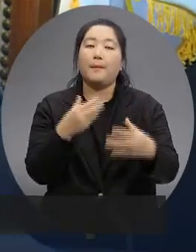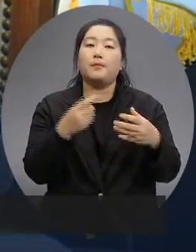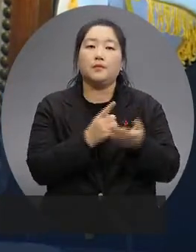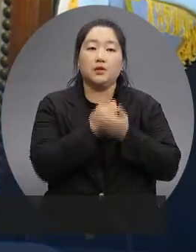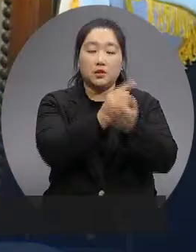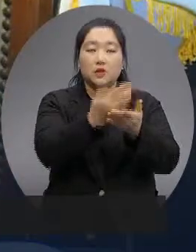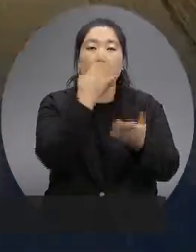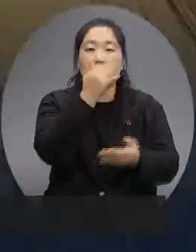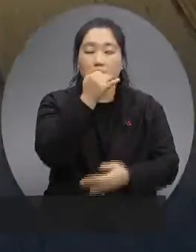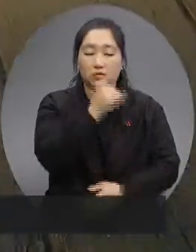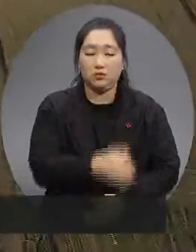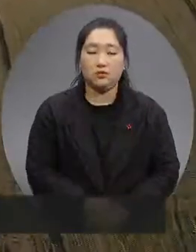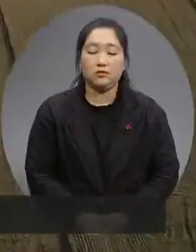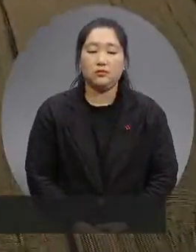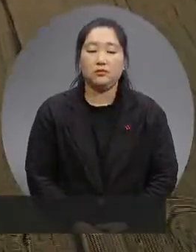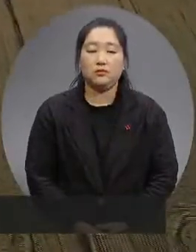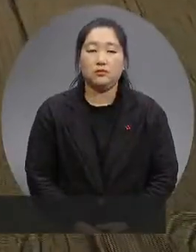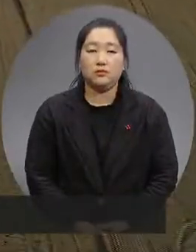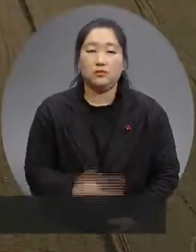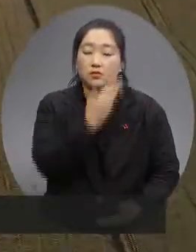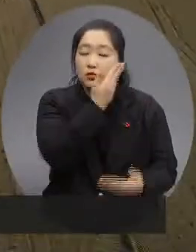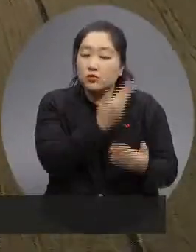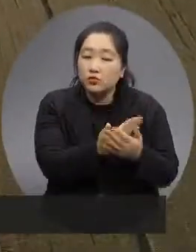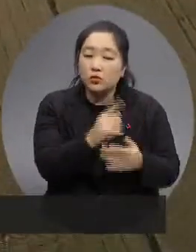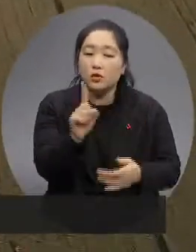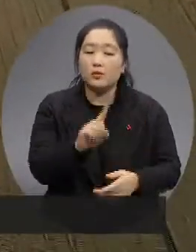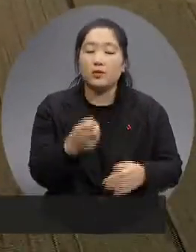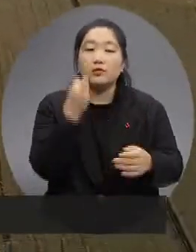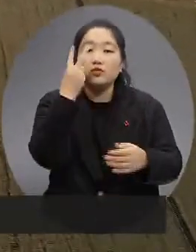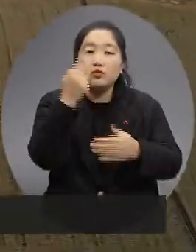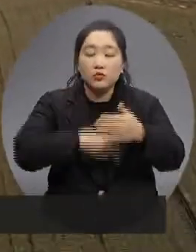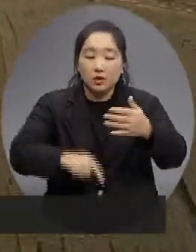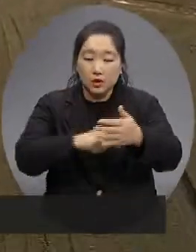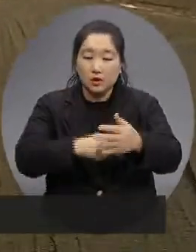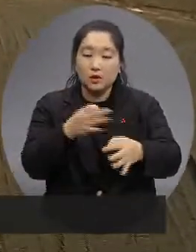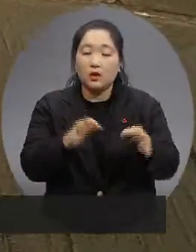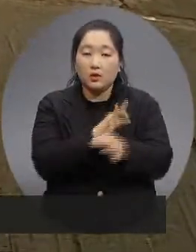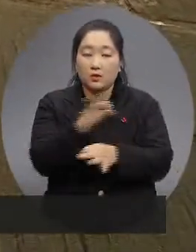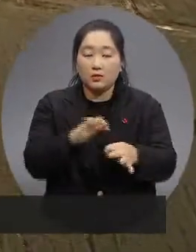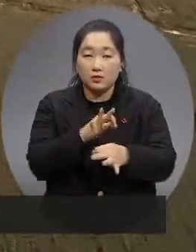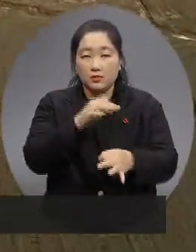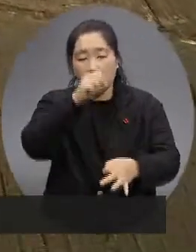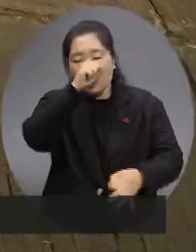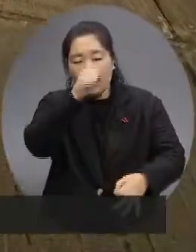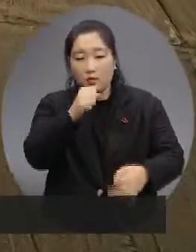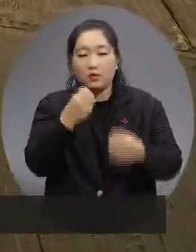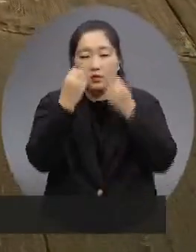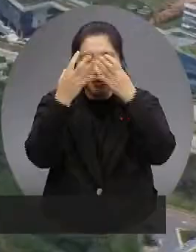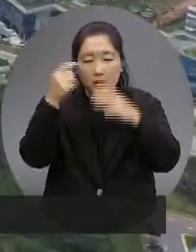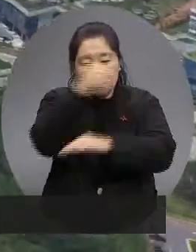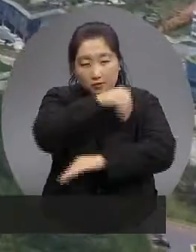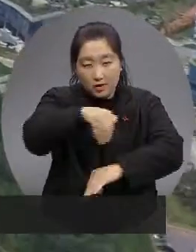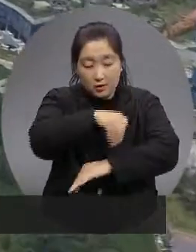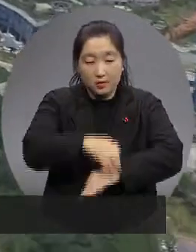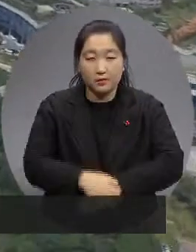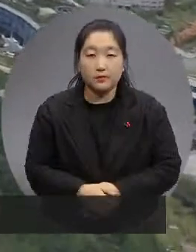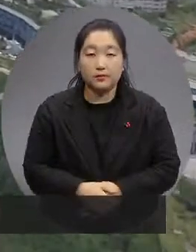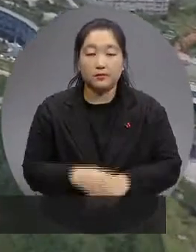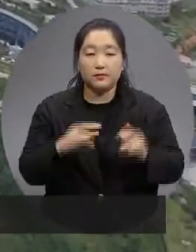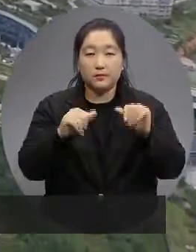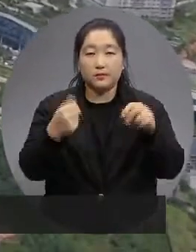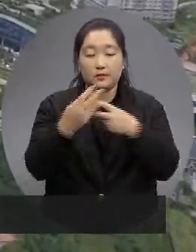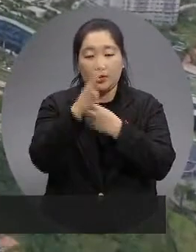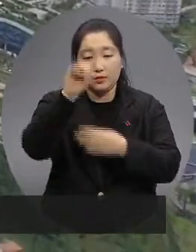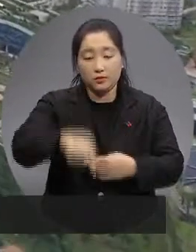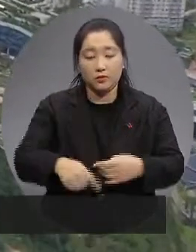신청이 될 수 있도록. 관건은 남은 두 달여 안에 경제성 있는 노선을 새로 짜는 것. 국토부는 그